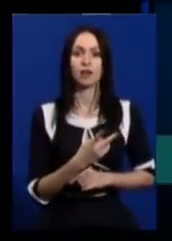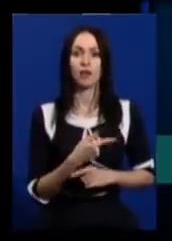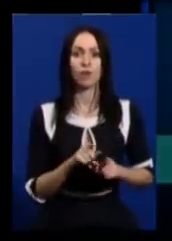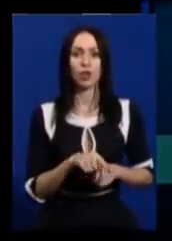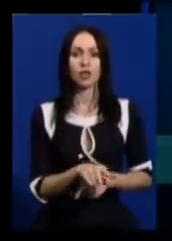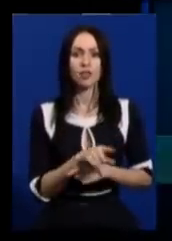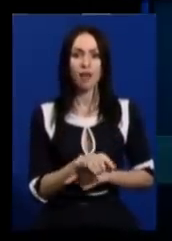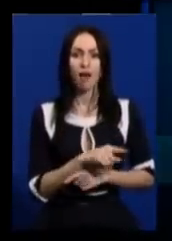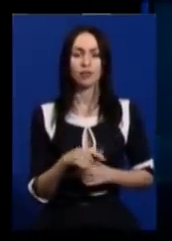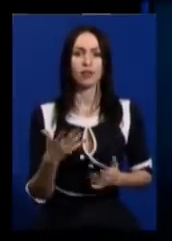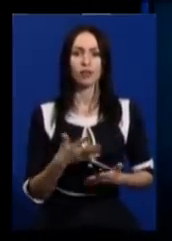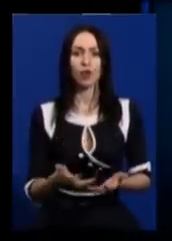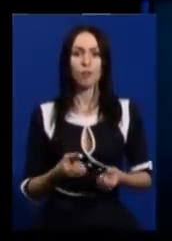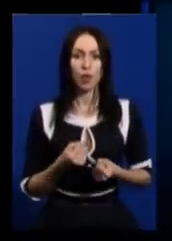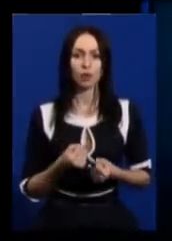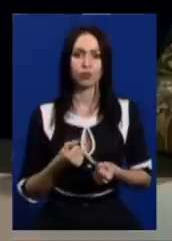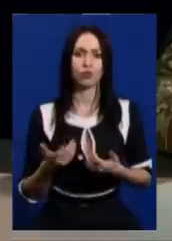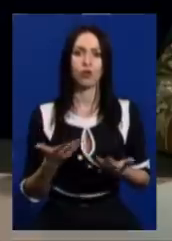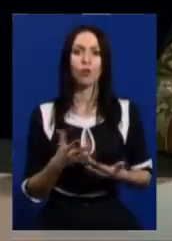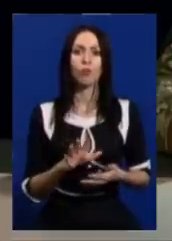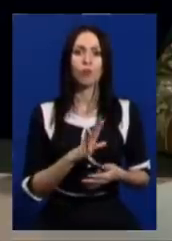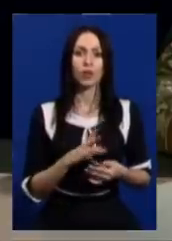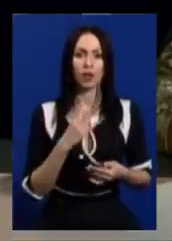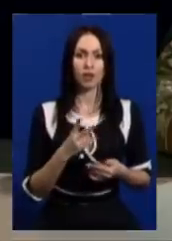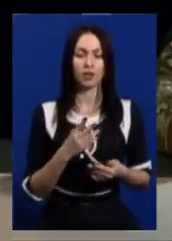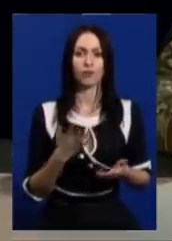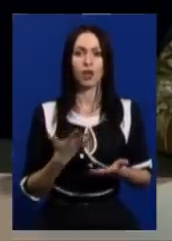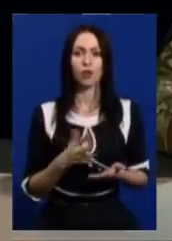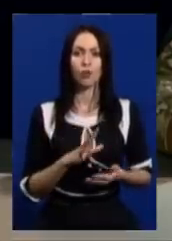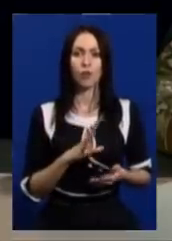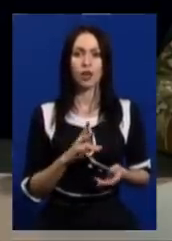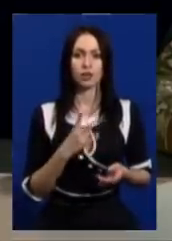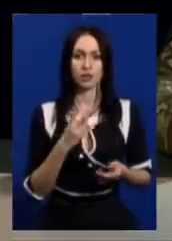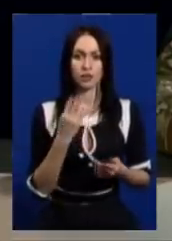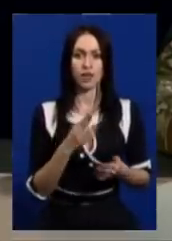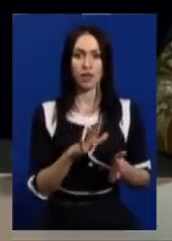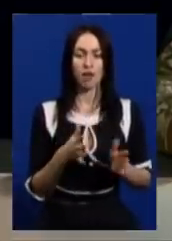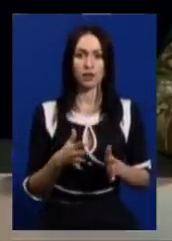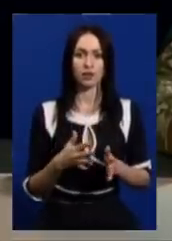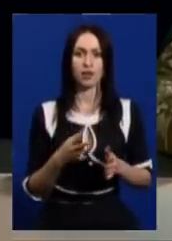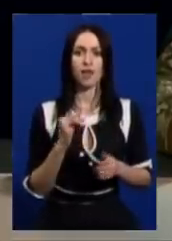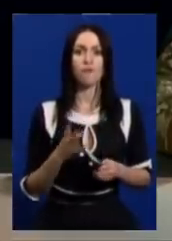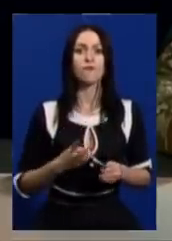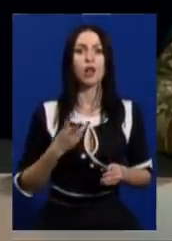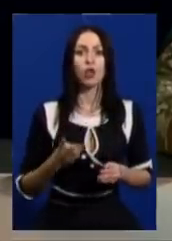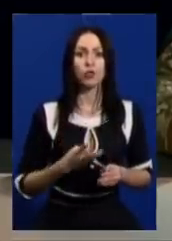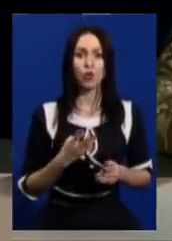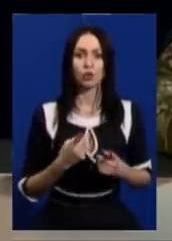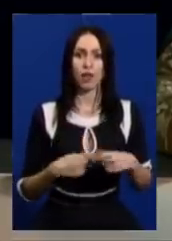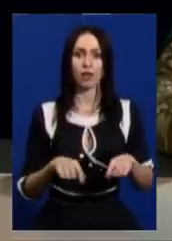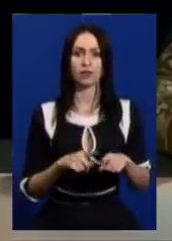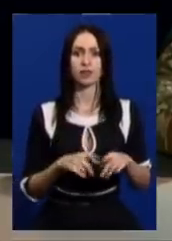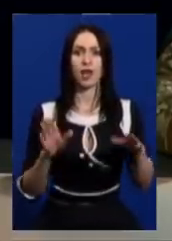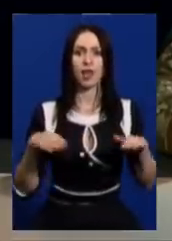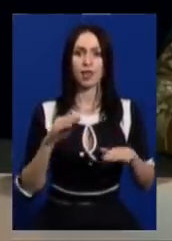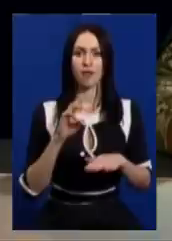танки, которые получили с Крыма, да, в каком они были состоянии, и волонтерская организация «Крылья